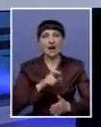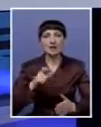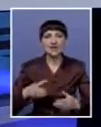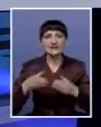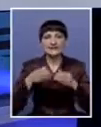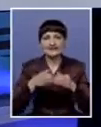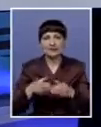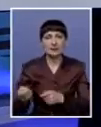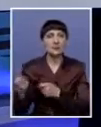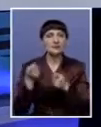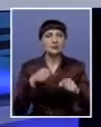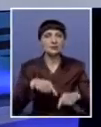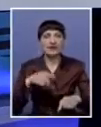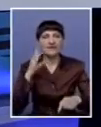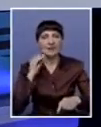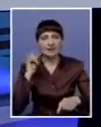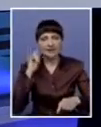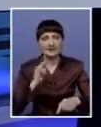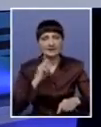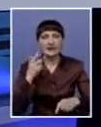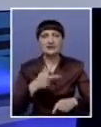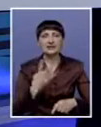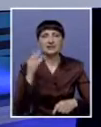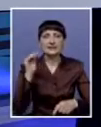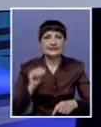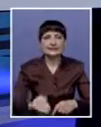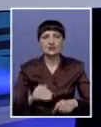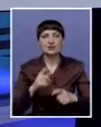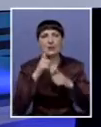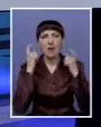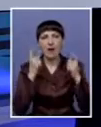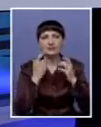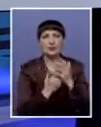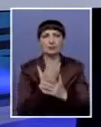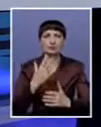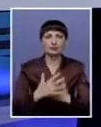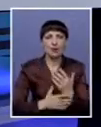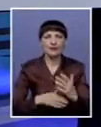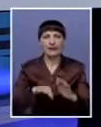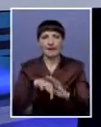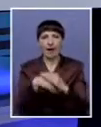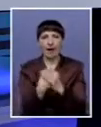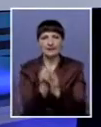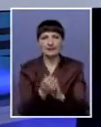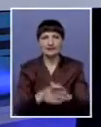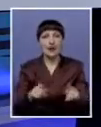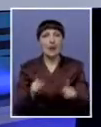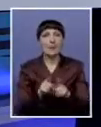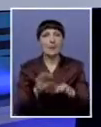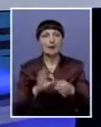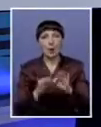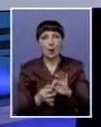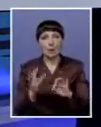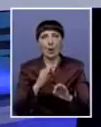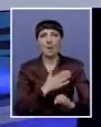сектора направили в Казахстан 34 тысячи медицинских масок, перчаток и антисептиков. Подробнее о